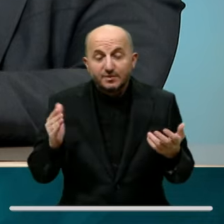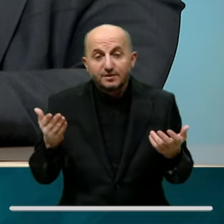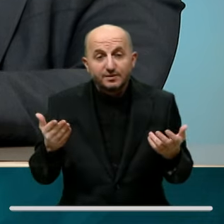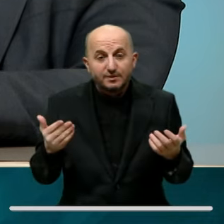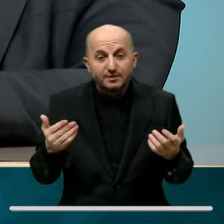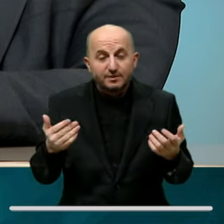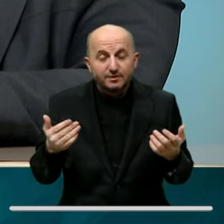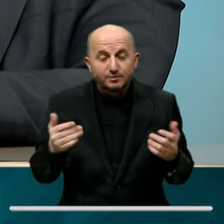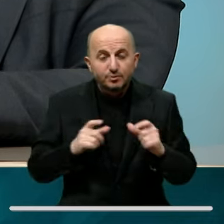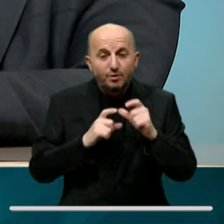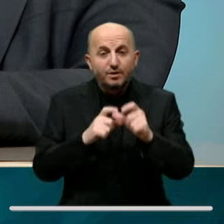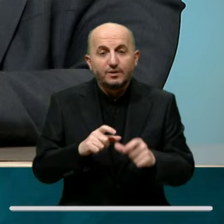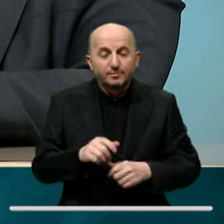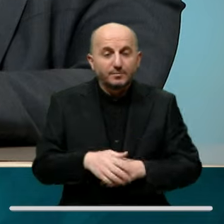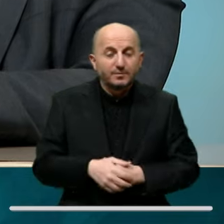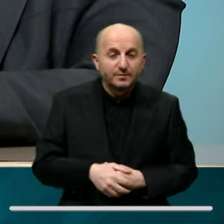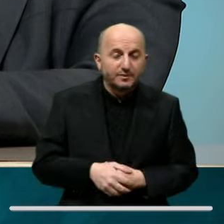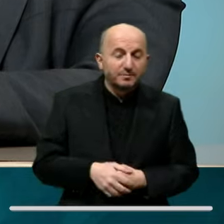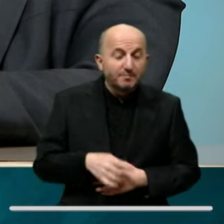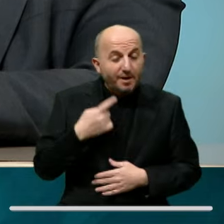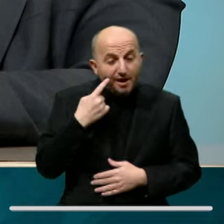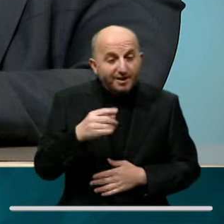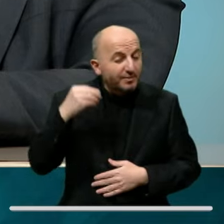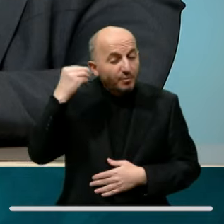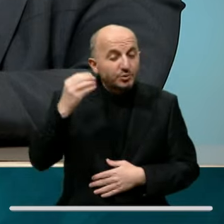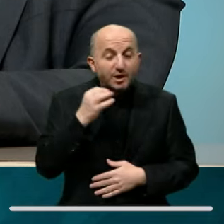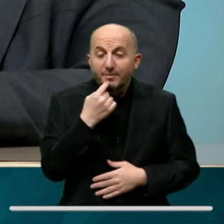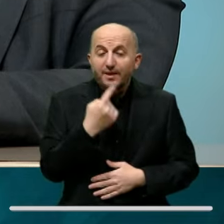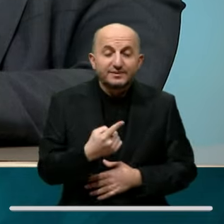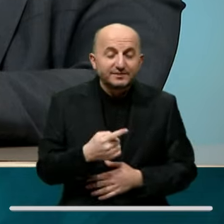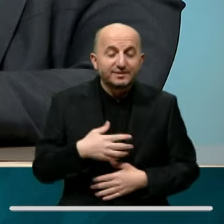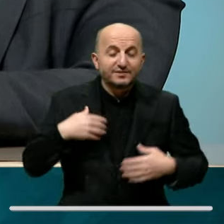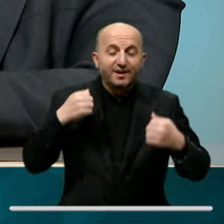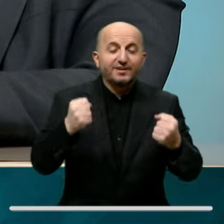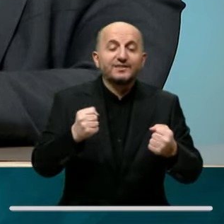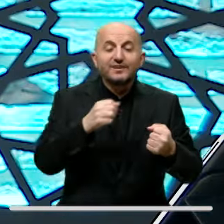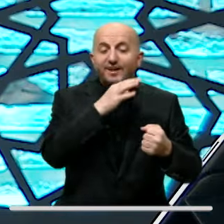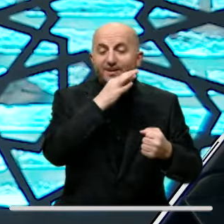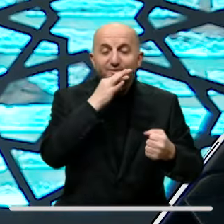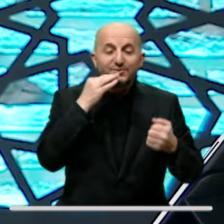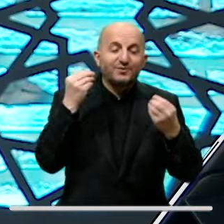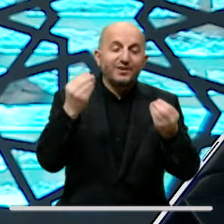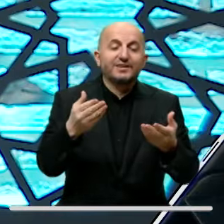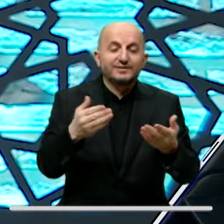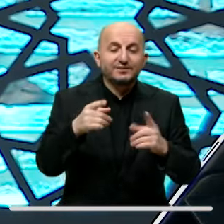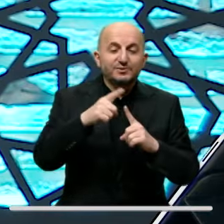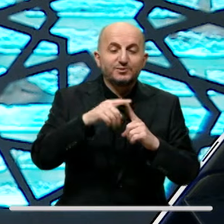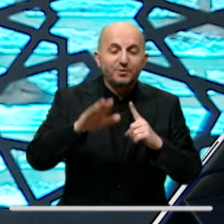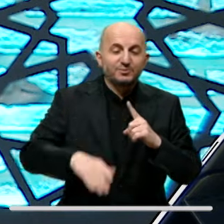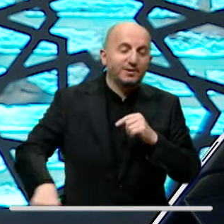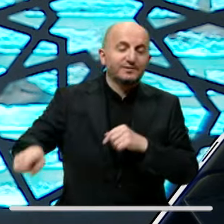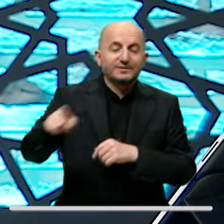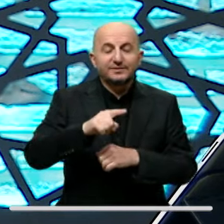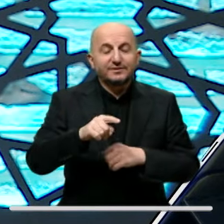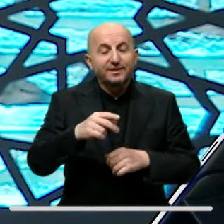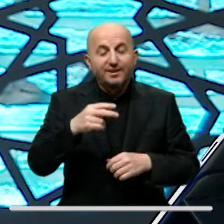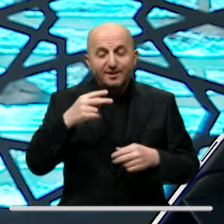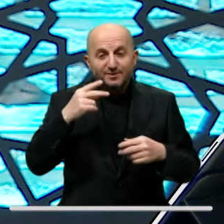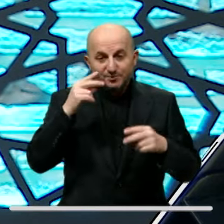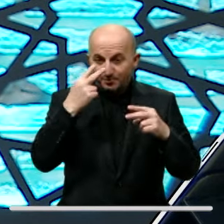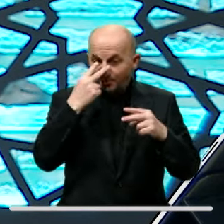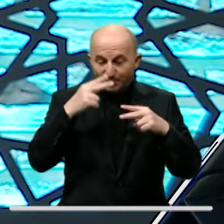yapamıyorum. Soralım Ayhan abi, bakalım ne diyecek hocam. Sağlık afiyet versin Cenab-ı Allah torununuza ve size. Göz